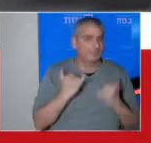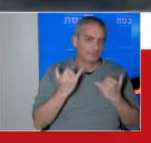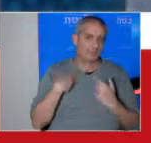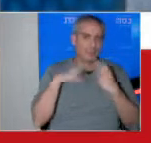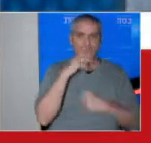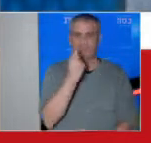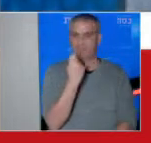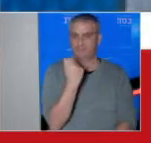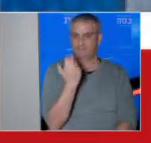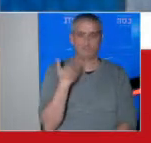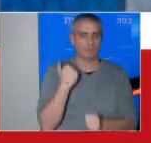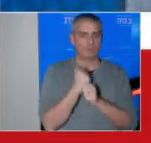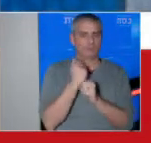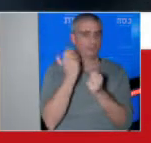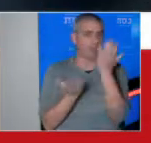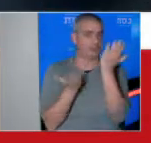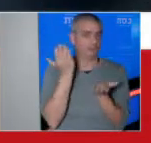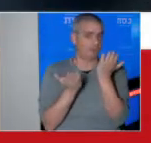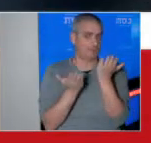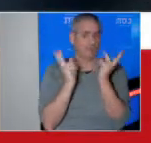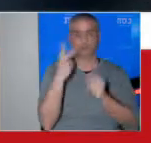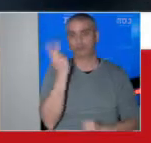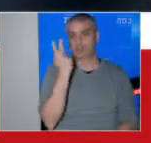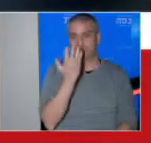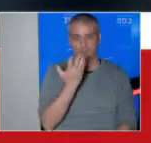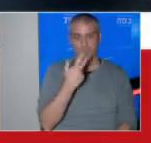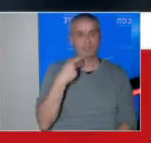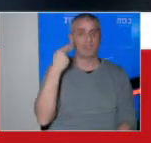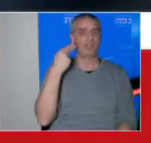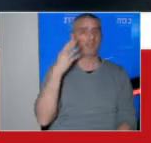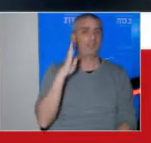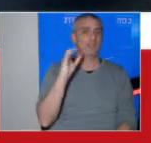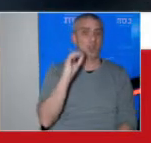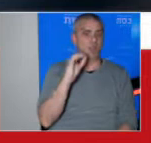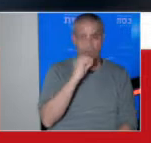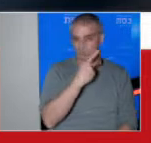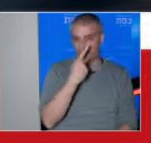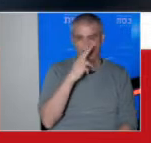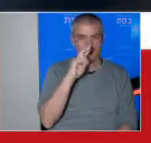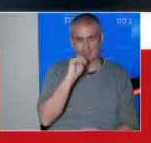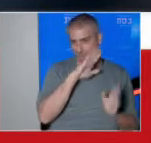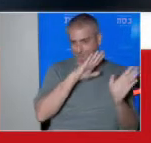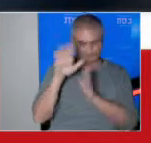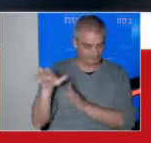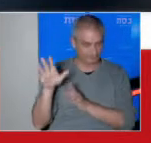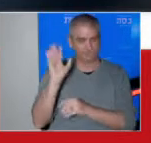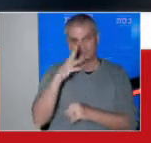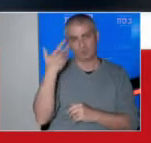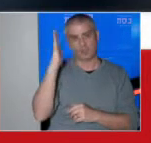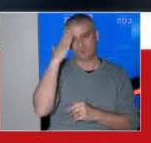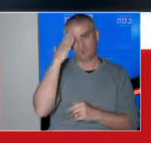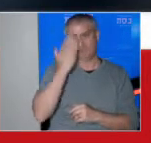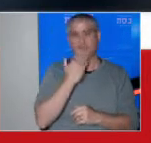נדבר על הכסף, ובואו נעשה השוואה. יש כמובן את HBO Prime גם, אבל בואו נניח לזה, מה שמוכר למרבית